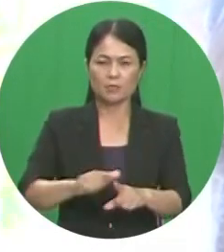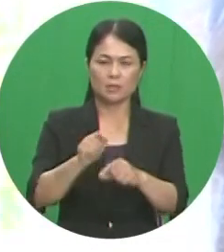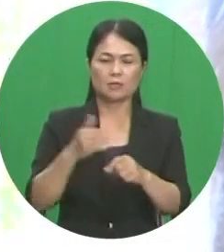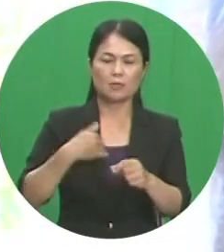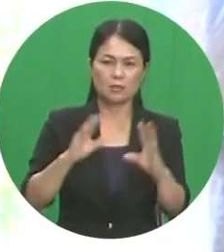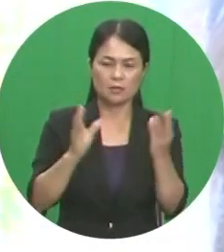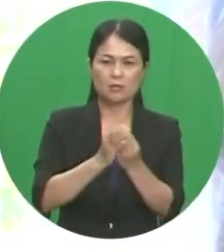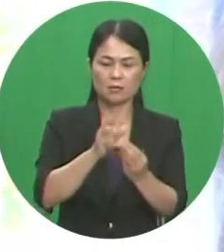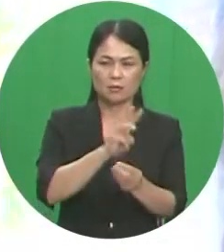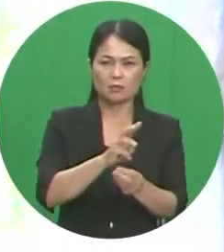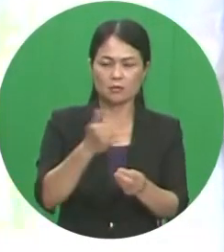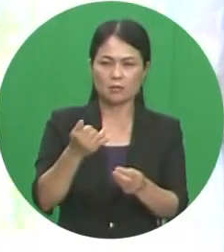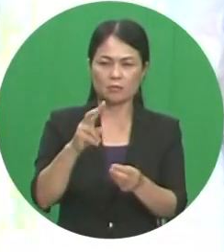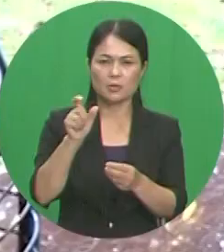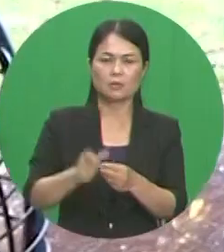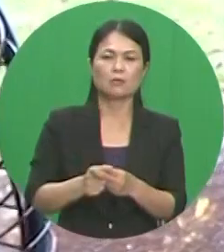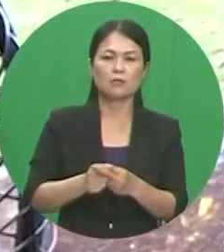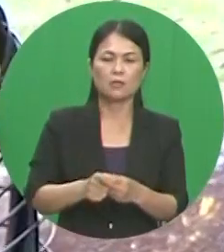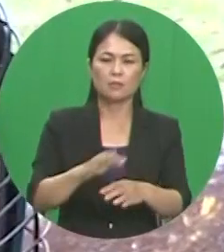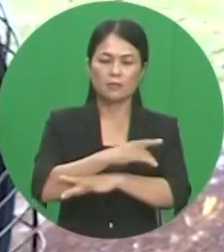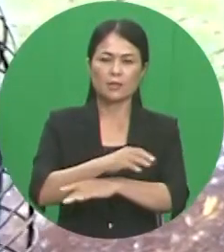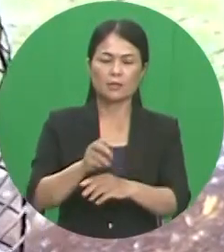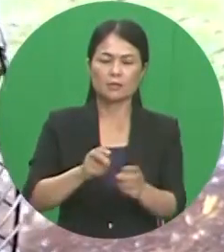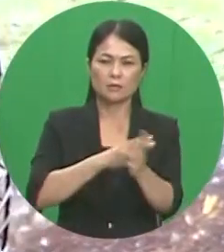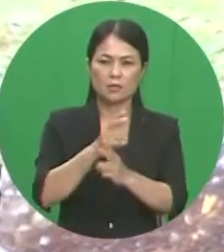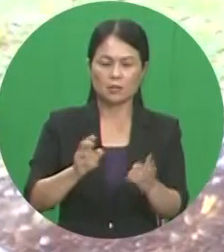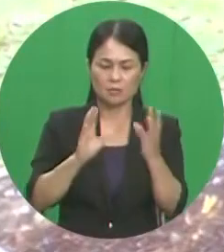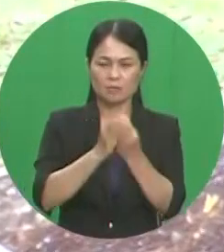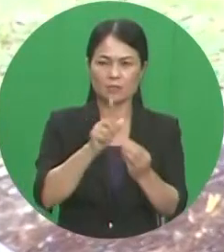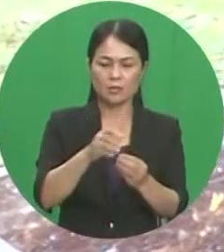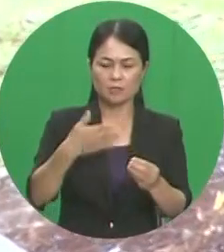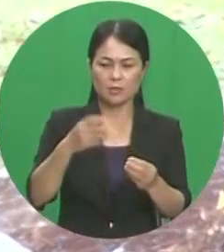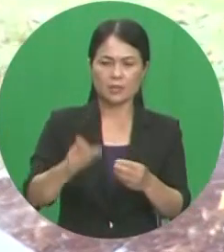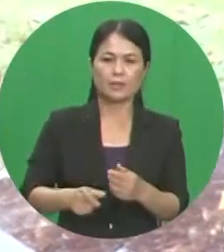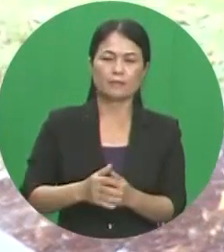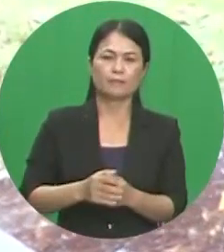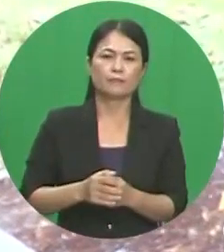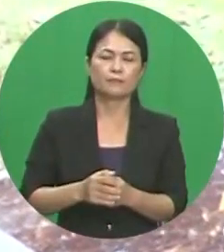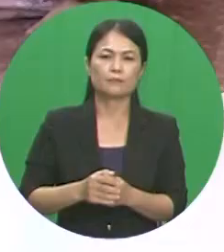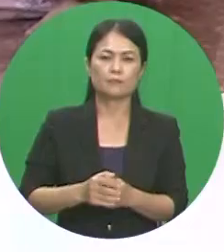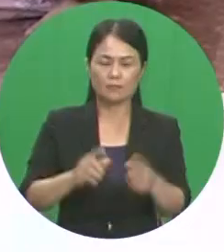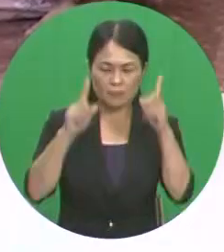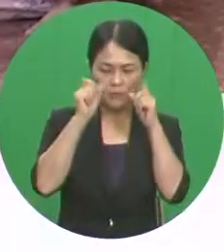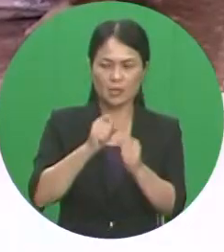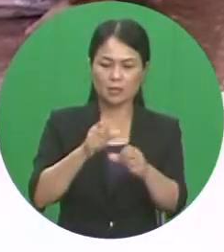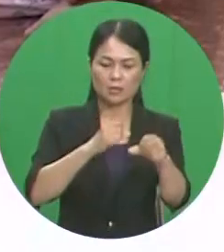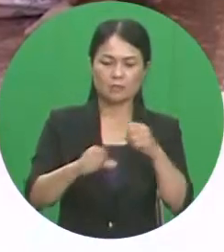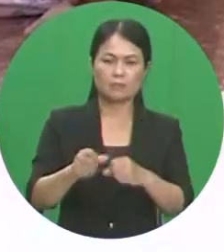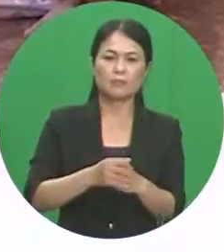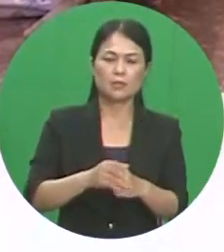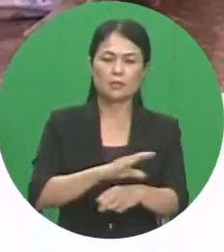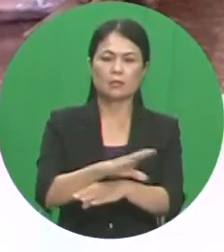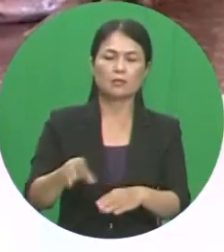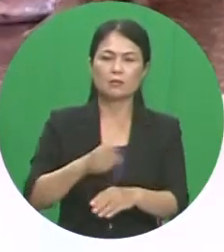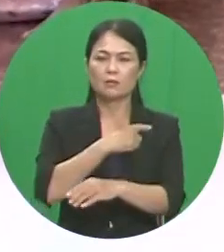មានចំនួន362អ្នកនិងកំពុងសម្រាប់ព្យាបាលចំនួន19អ្នកអាយុដំបានបន្តថាកម្ពុ